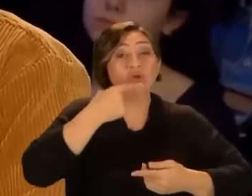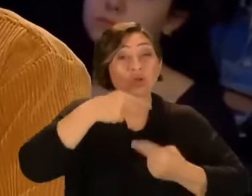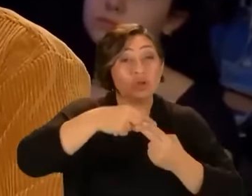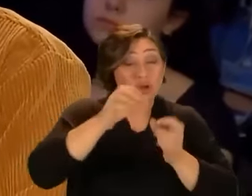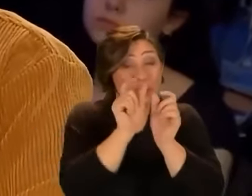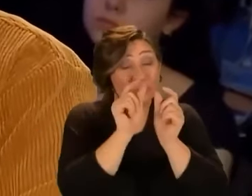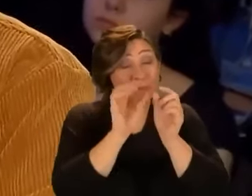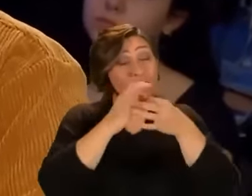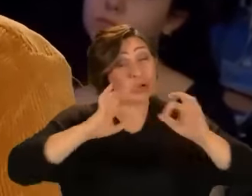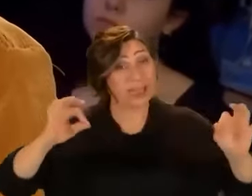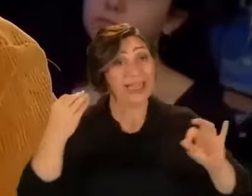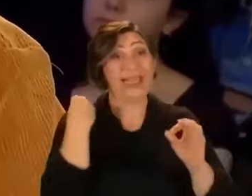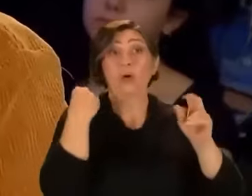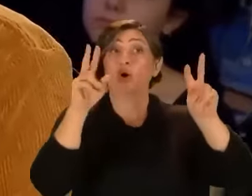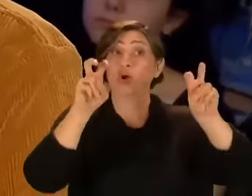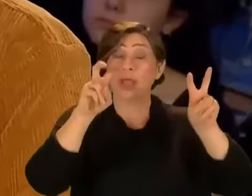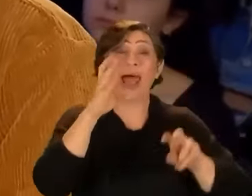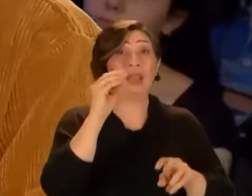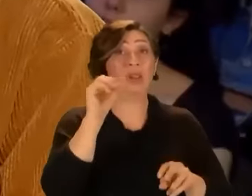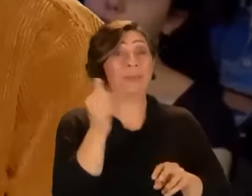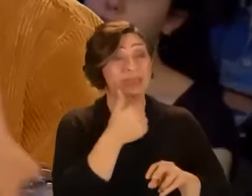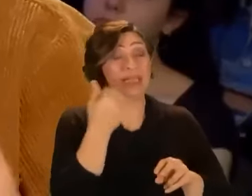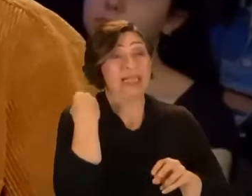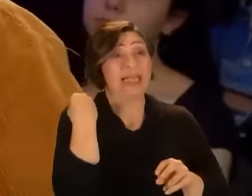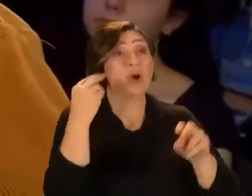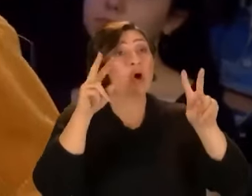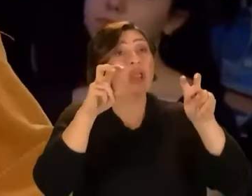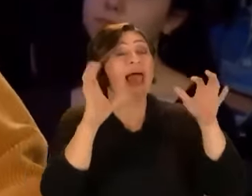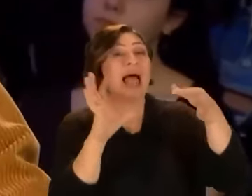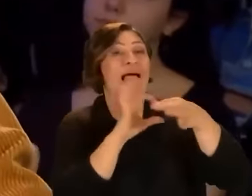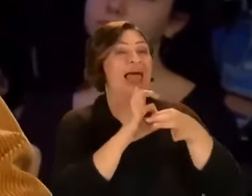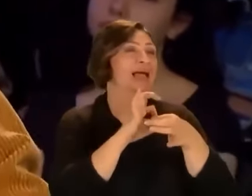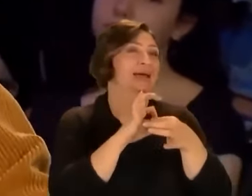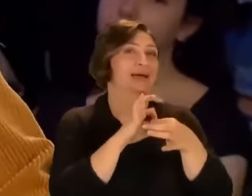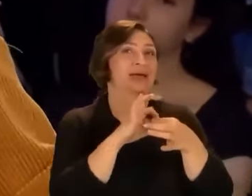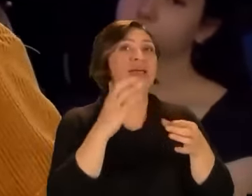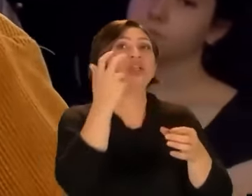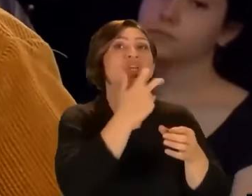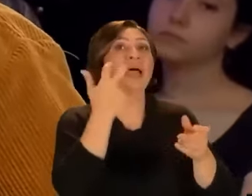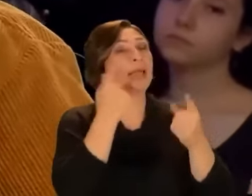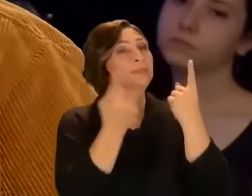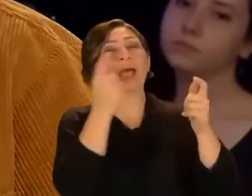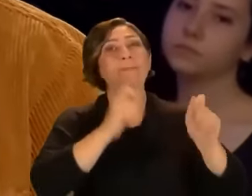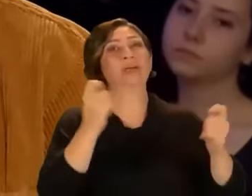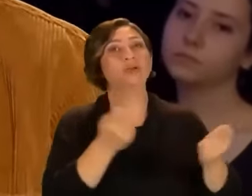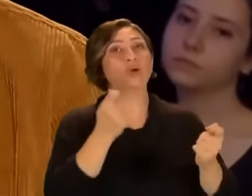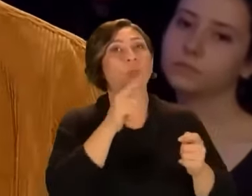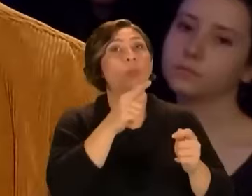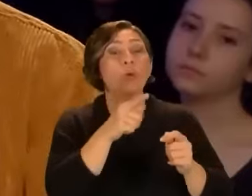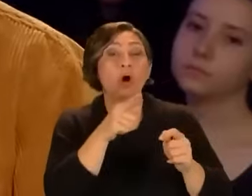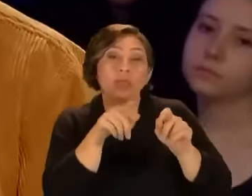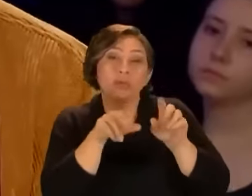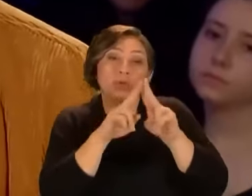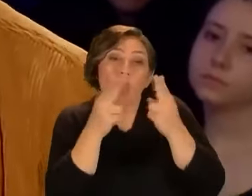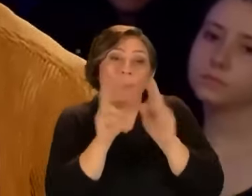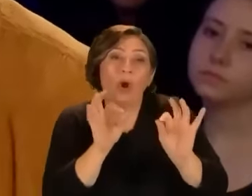sözler, yeni konular en önemlisi. Yeni konularla alakalı, yeni konulardan şarkılar yapmaya çalışıyoruz. Bu alternatif dünya